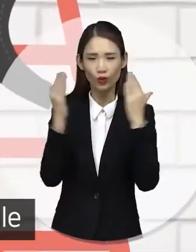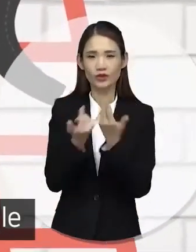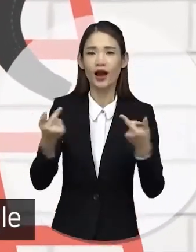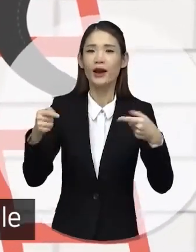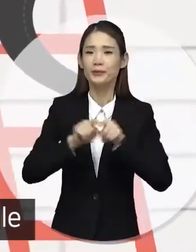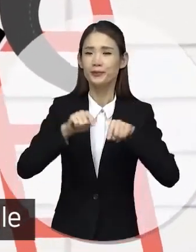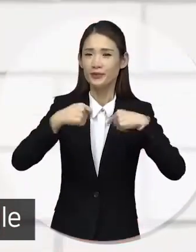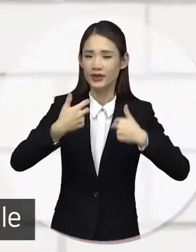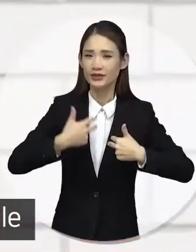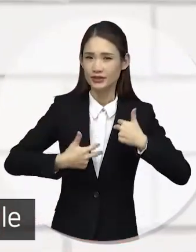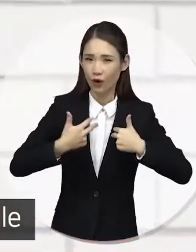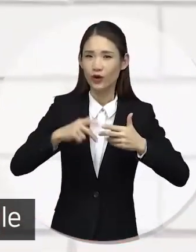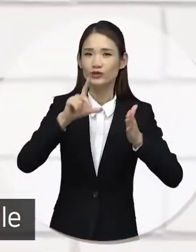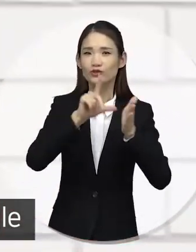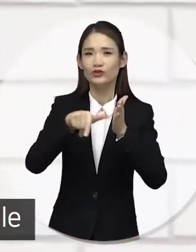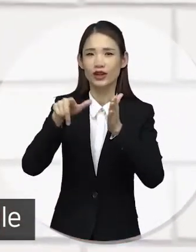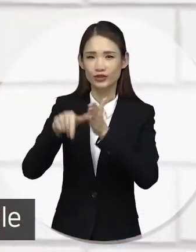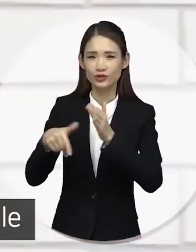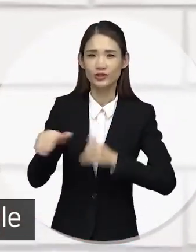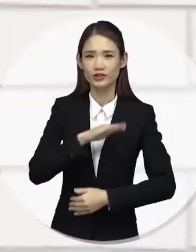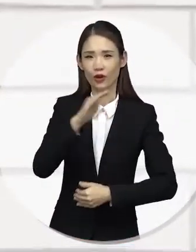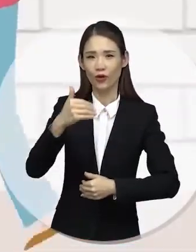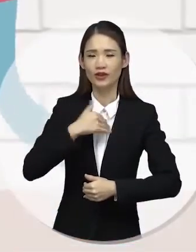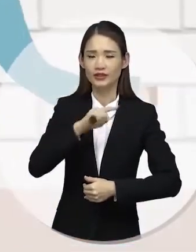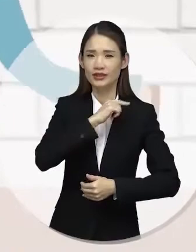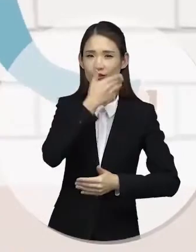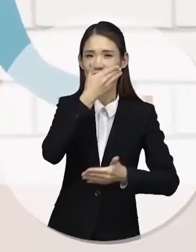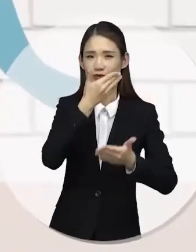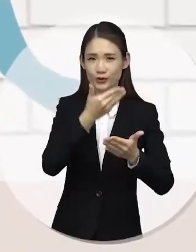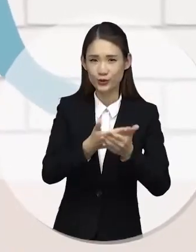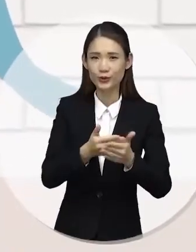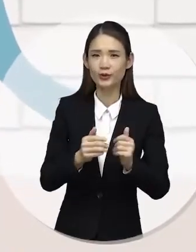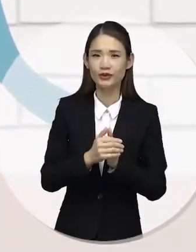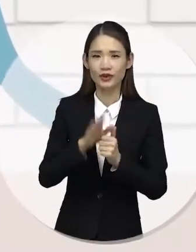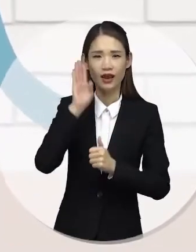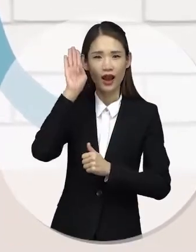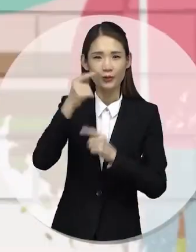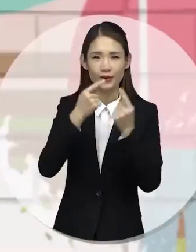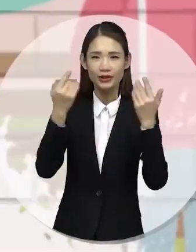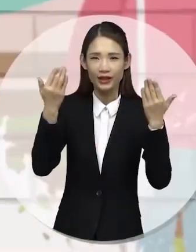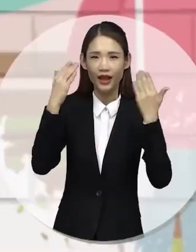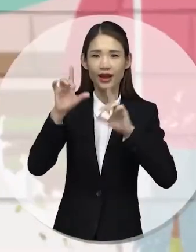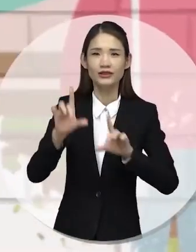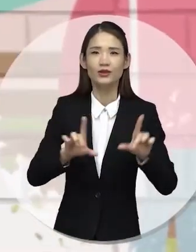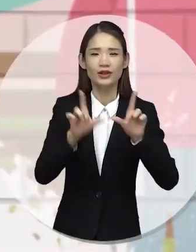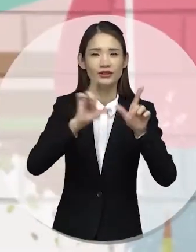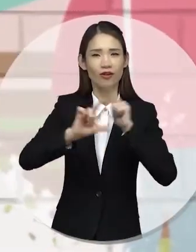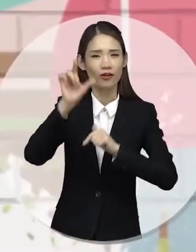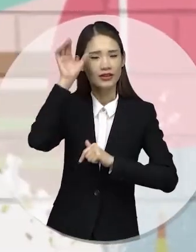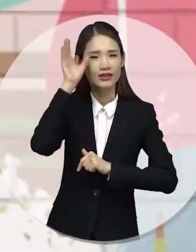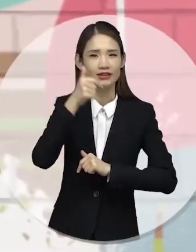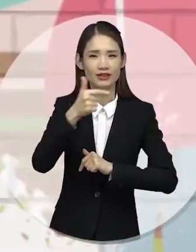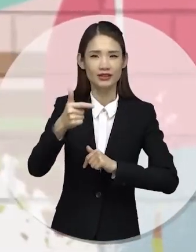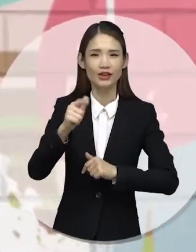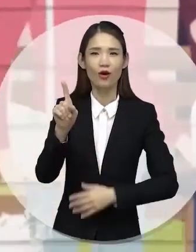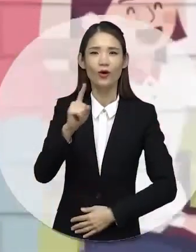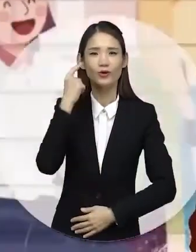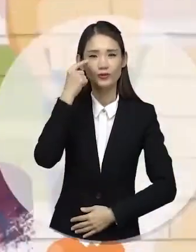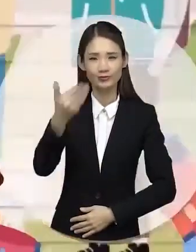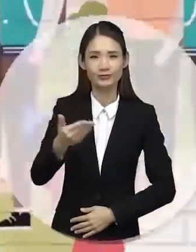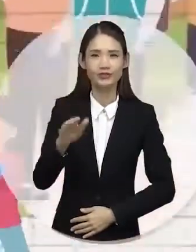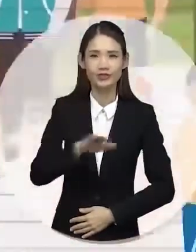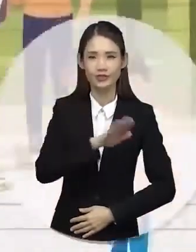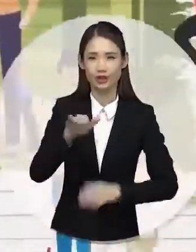하지만 모두가 함께 즐기고 어울릴 수 있는 이 순간들이 저에겐 무엇보다 소중하며 앞으로의 대학 생활이 더욱 기대됩니다.